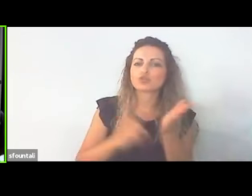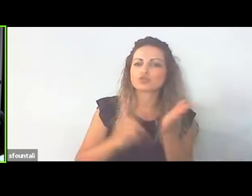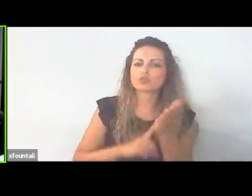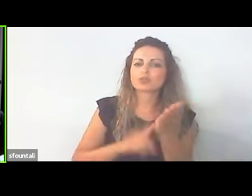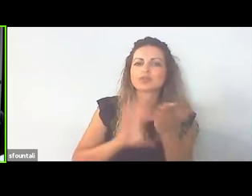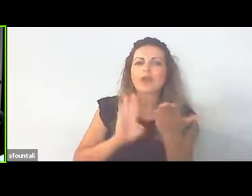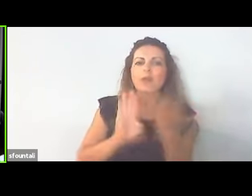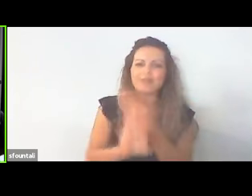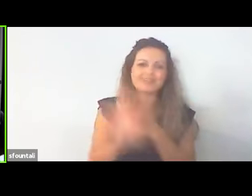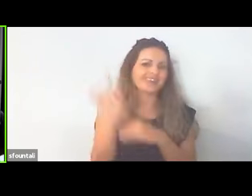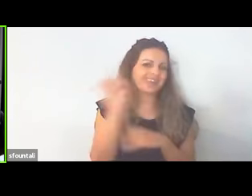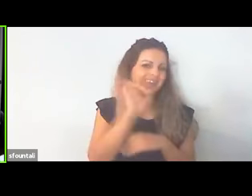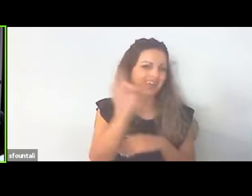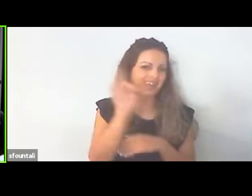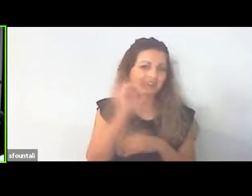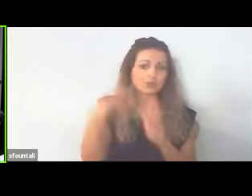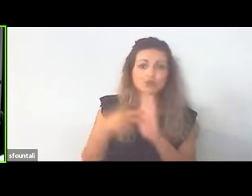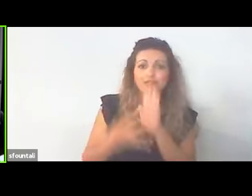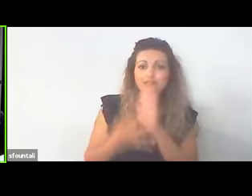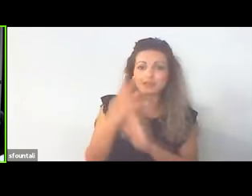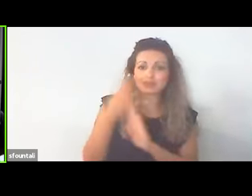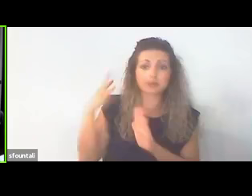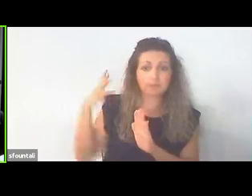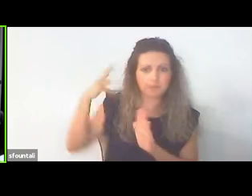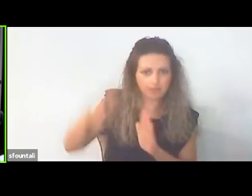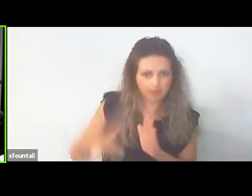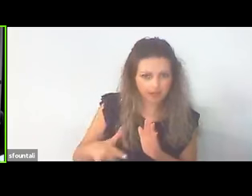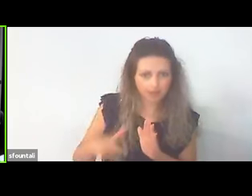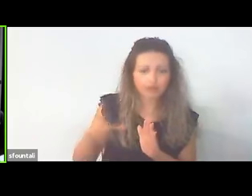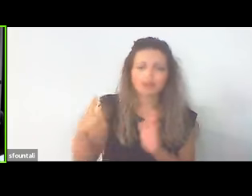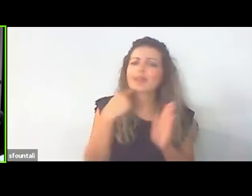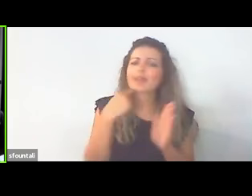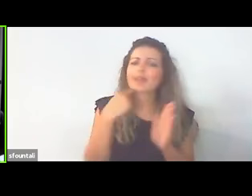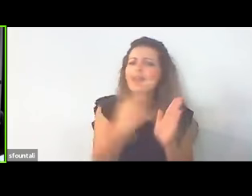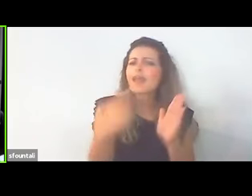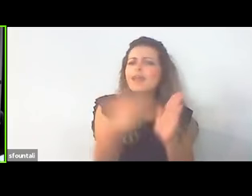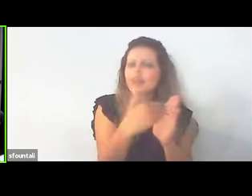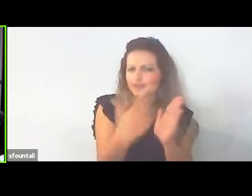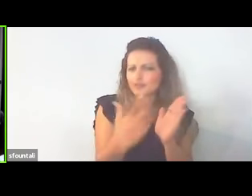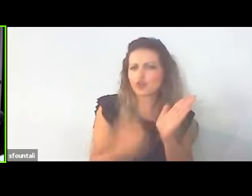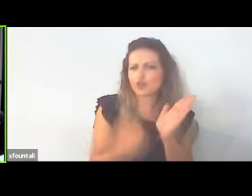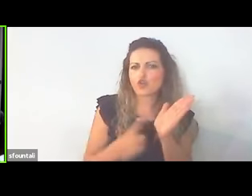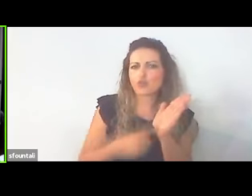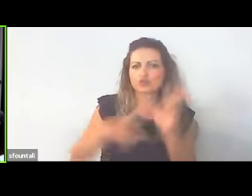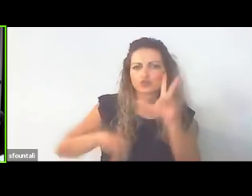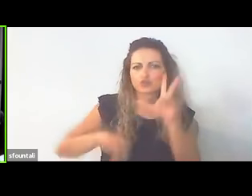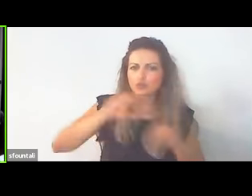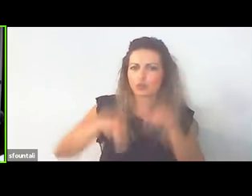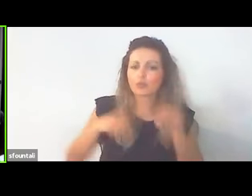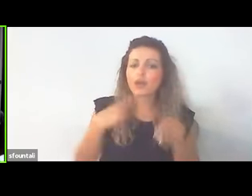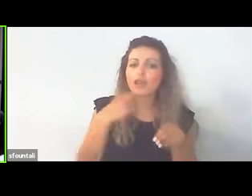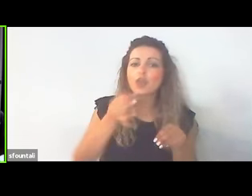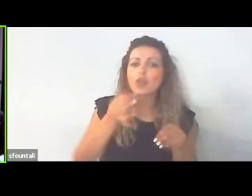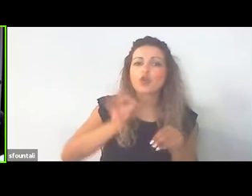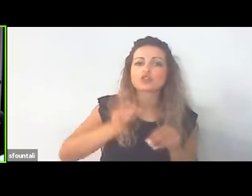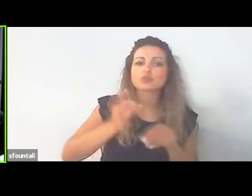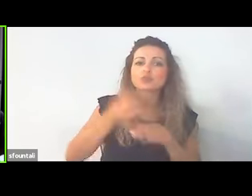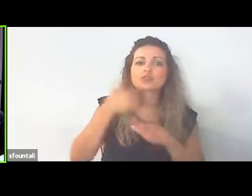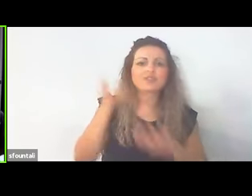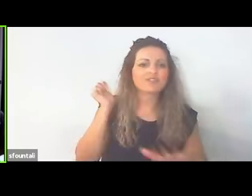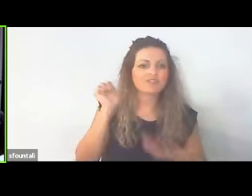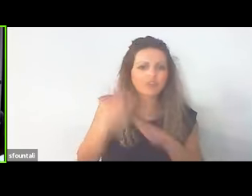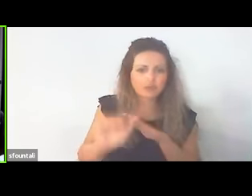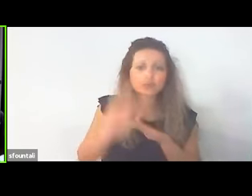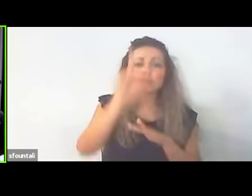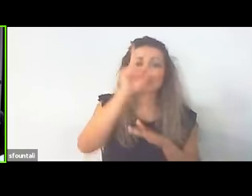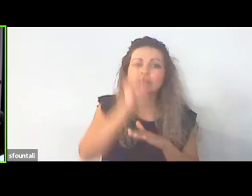Ευρώπης από το 2014 και η οποία ορίζει σαφώς ότι ο ορισμός του βιασμού στον νόμο θα πρέπει να γίνεται με βάση την απουσία της